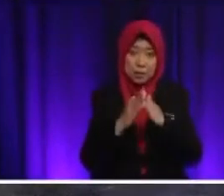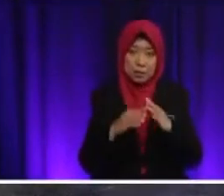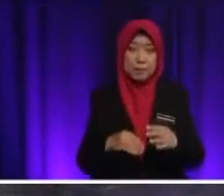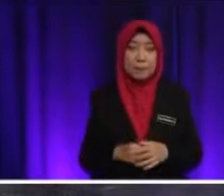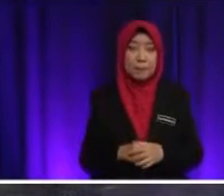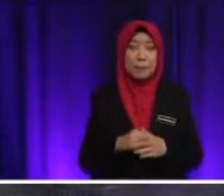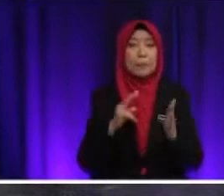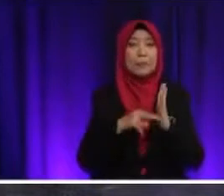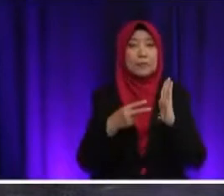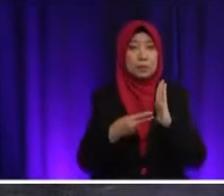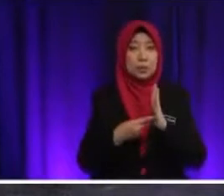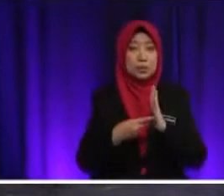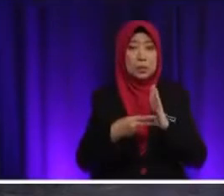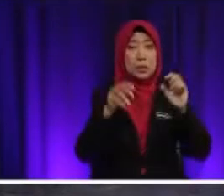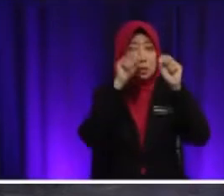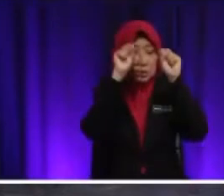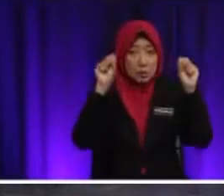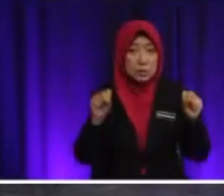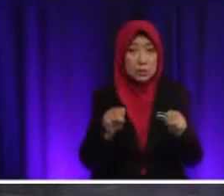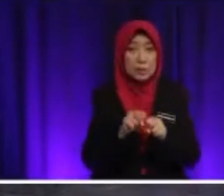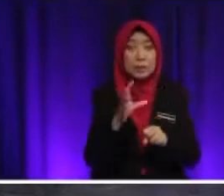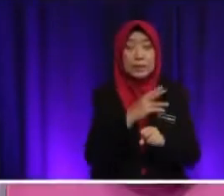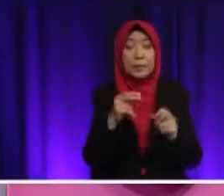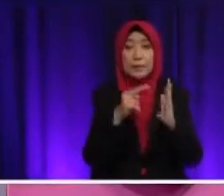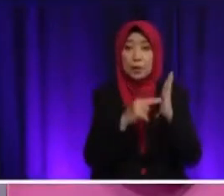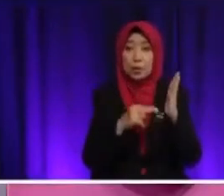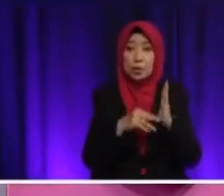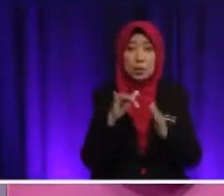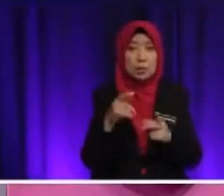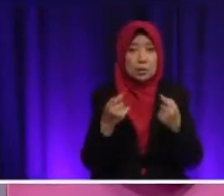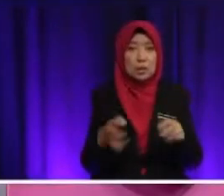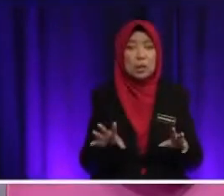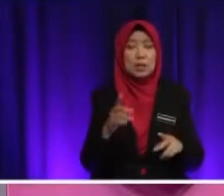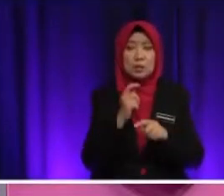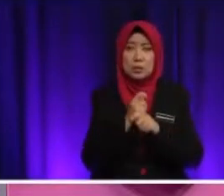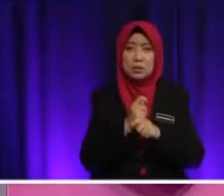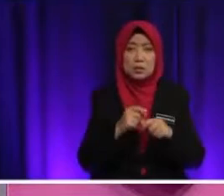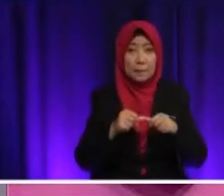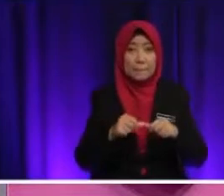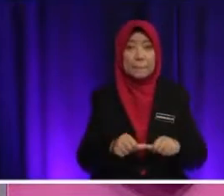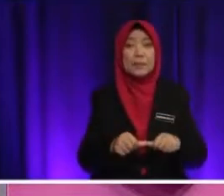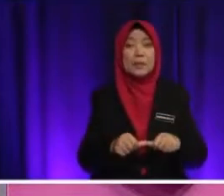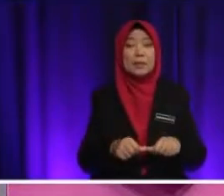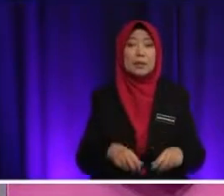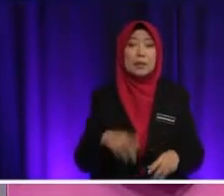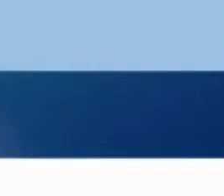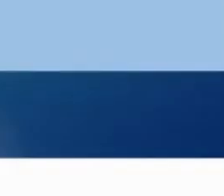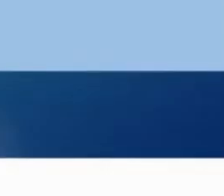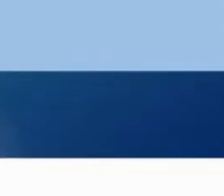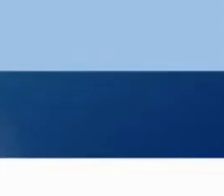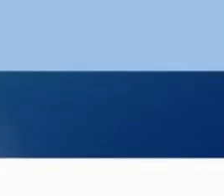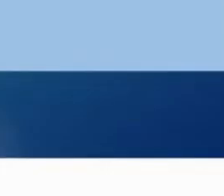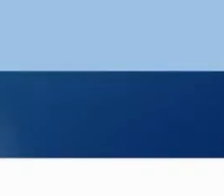maksud sunnatullah sistem dan peraturan yang telah ditetapkan oleh Allah Subhanahu Wa Taala terhadap semua